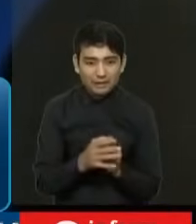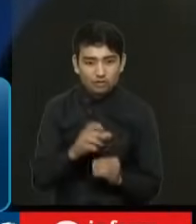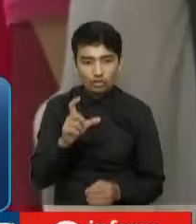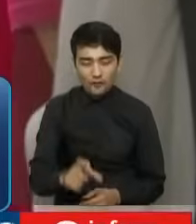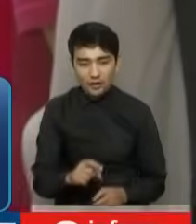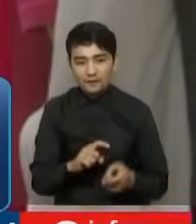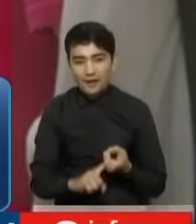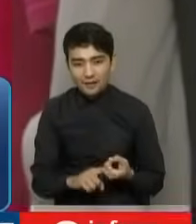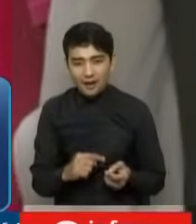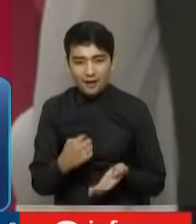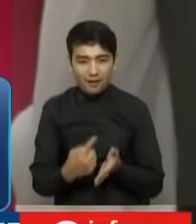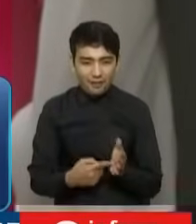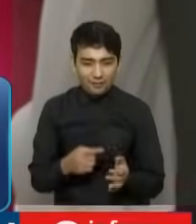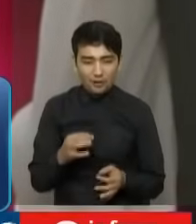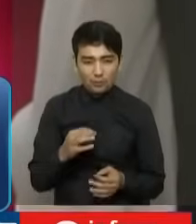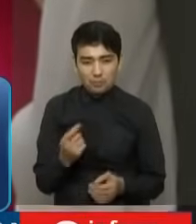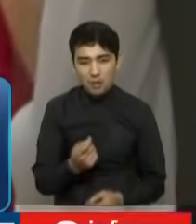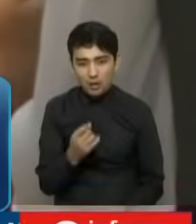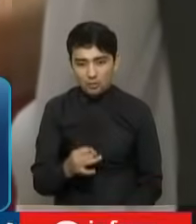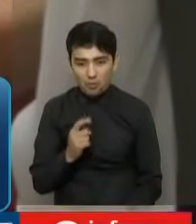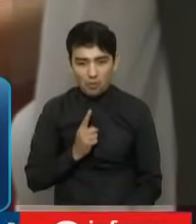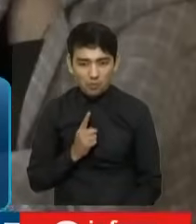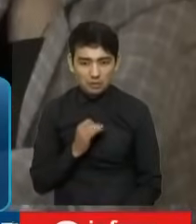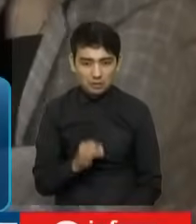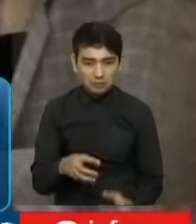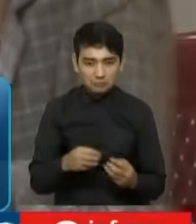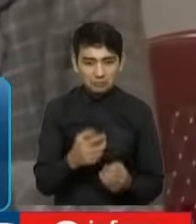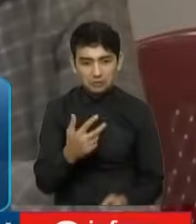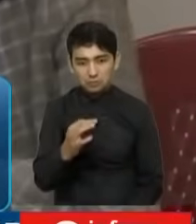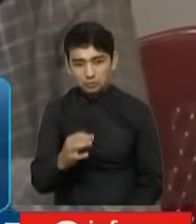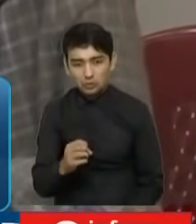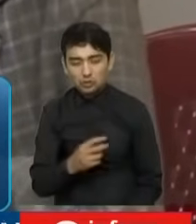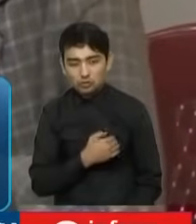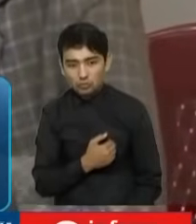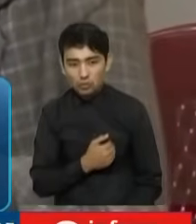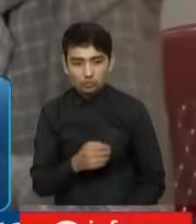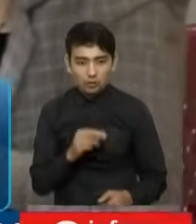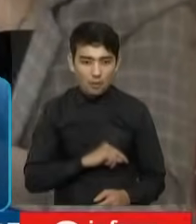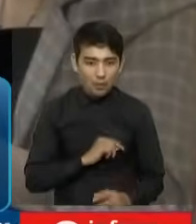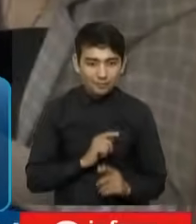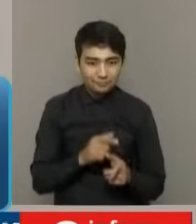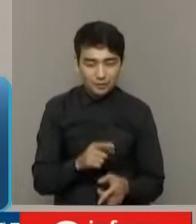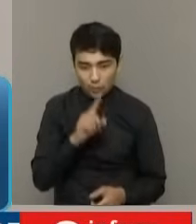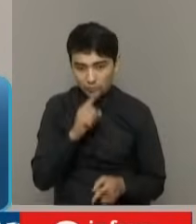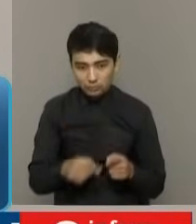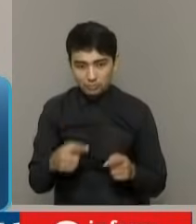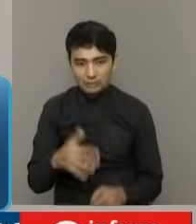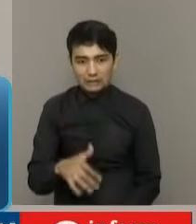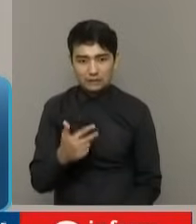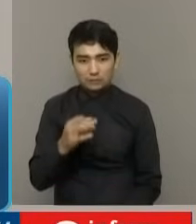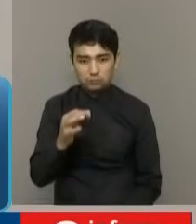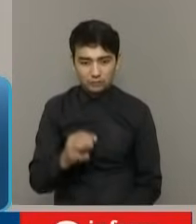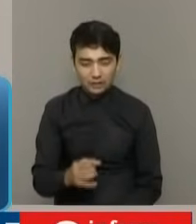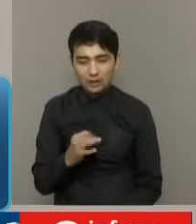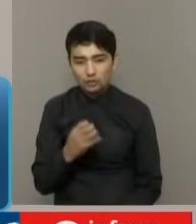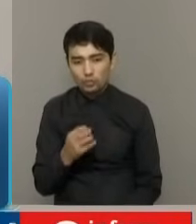что охранников требуется мало. Прирост составил всего 3%. Зато желающих работать за год стало больше на 53%.